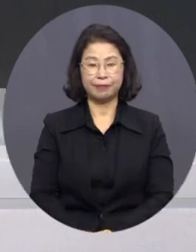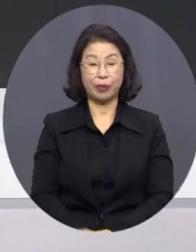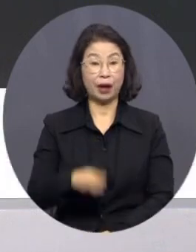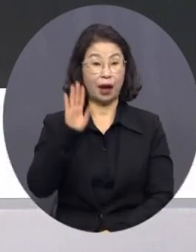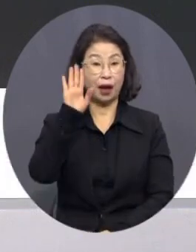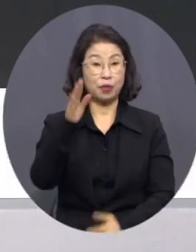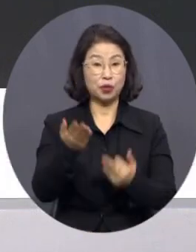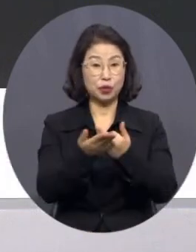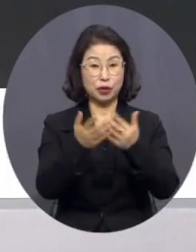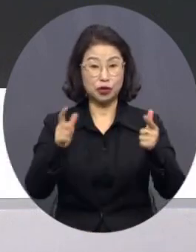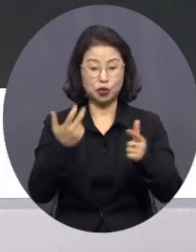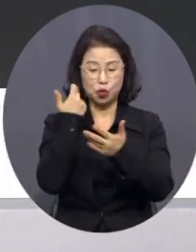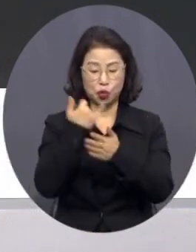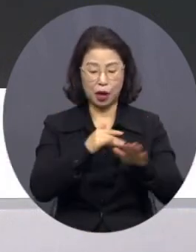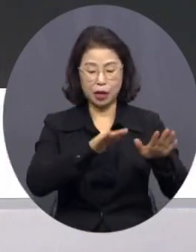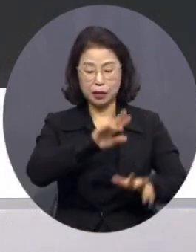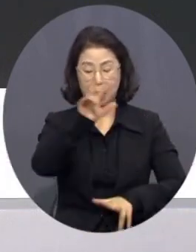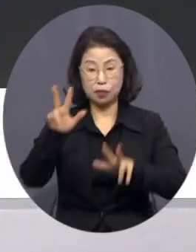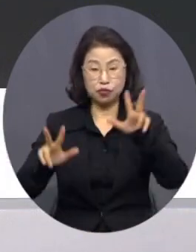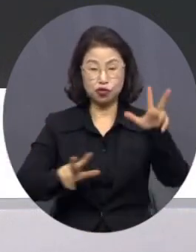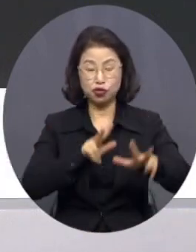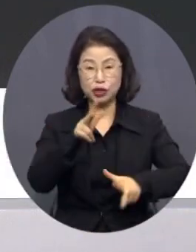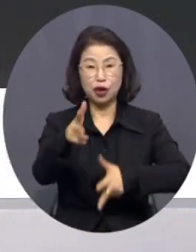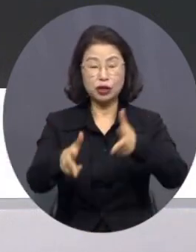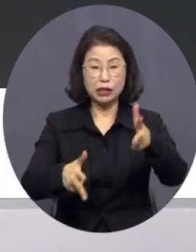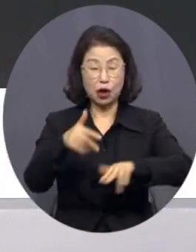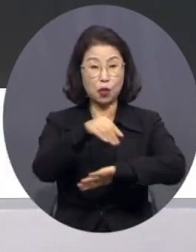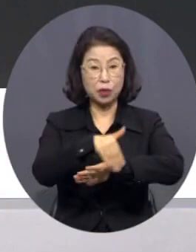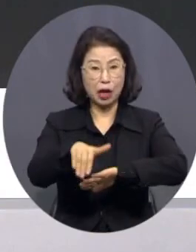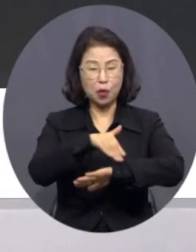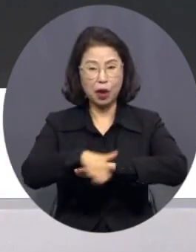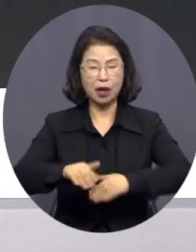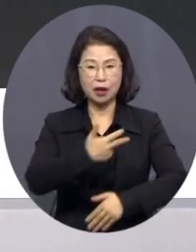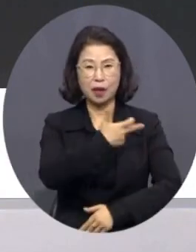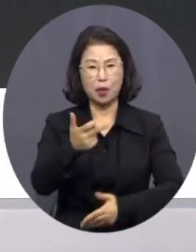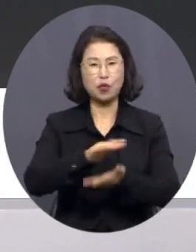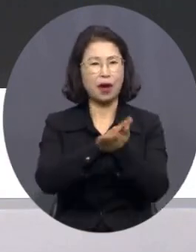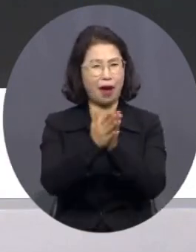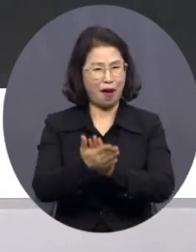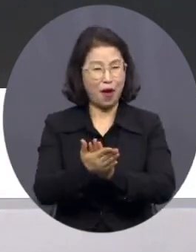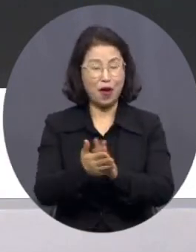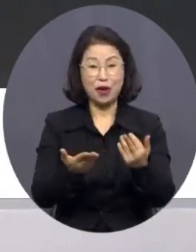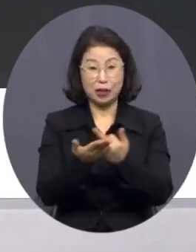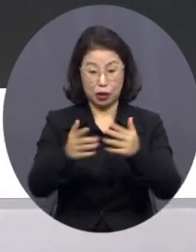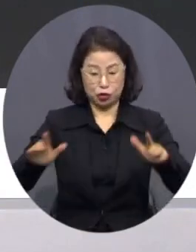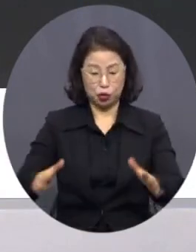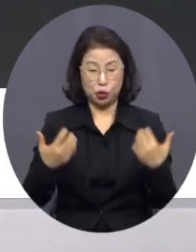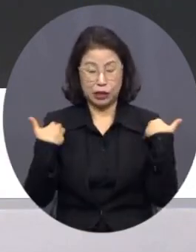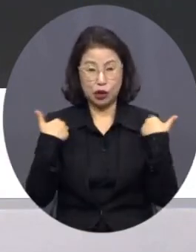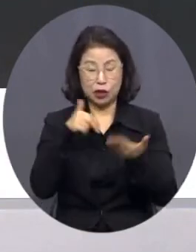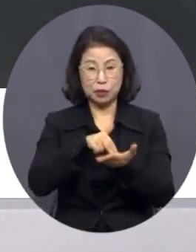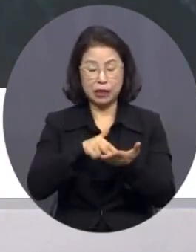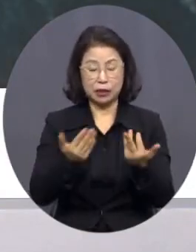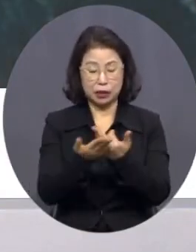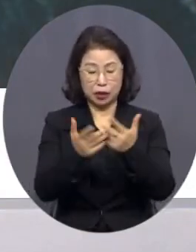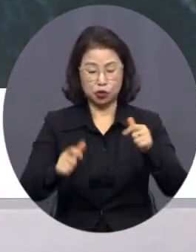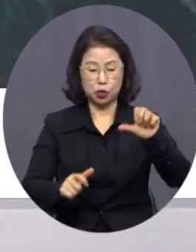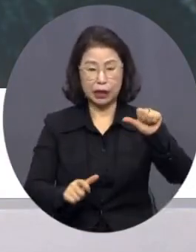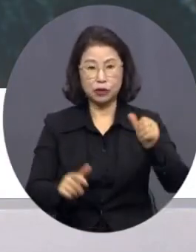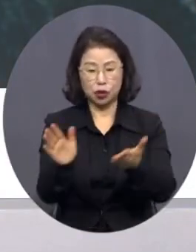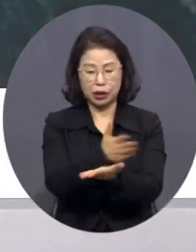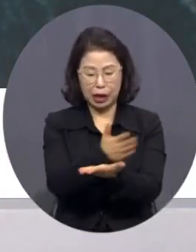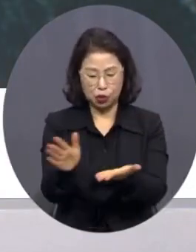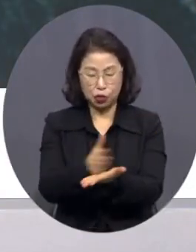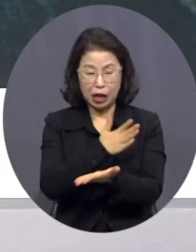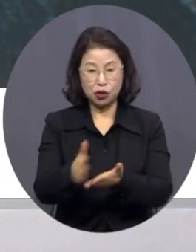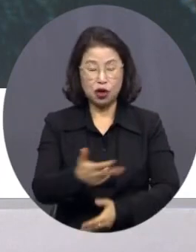앞으로 제주도의 해상풍력 보급 정책이 크게 달라집니다 제주도는 제주 해역을 다섯 개로 나눠 대규모